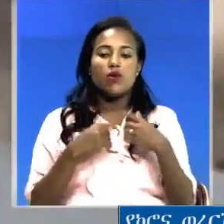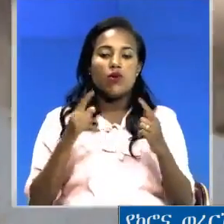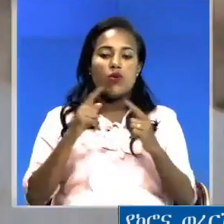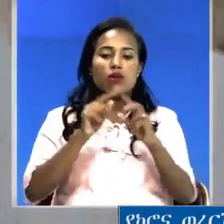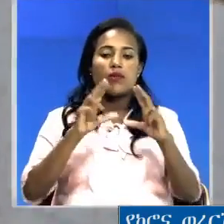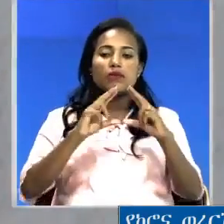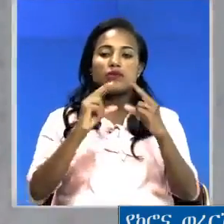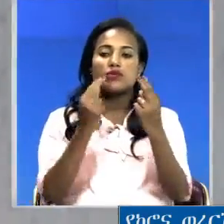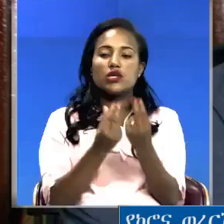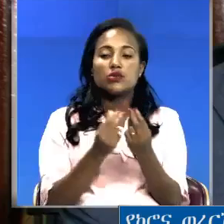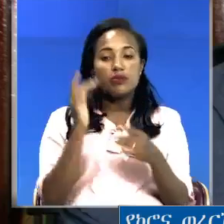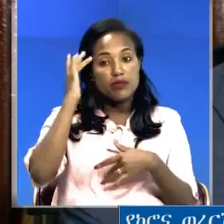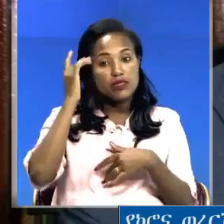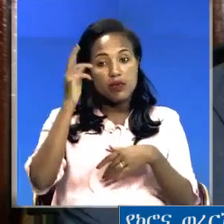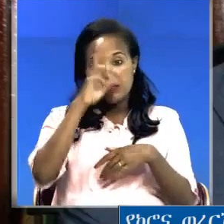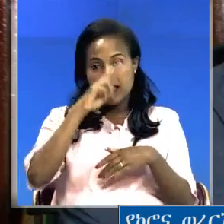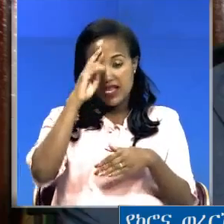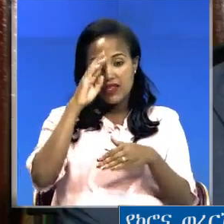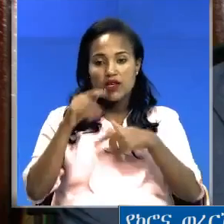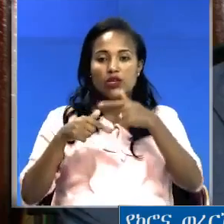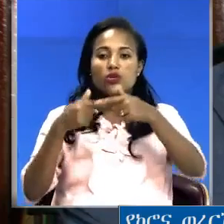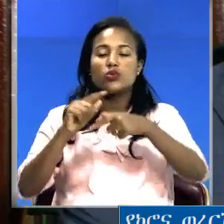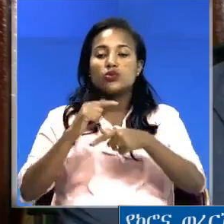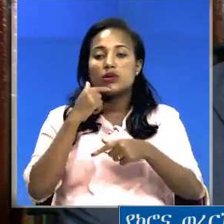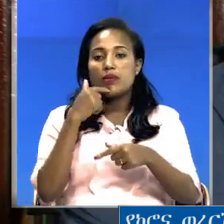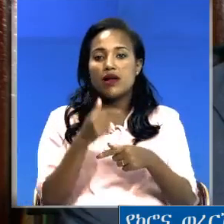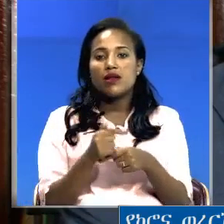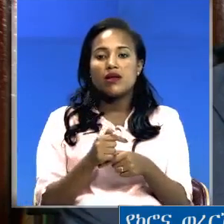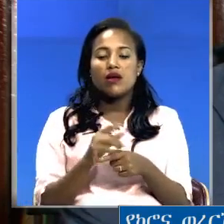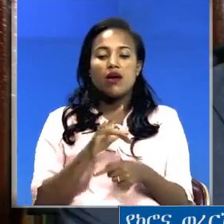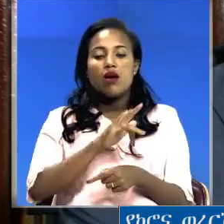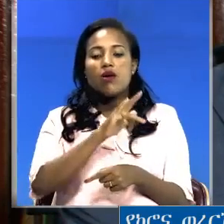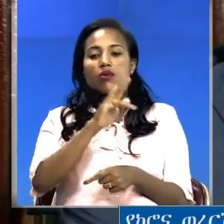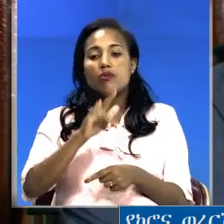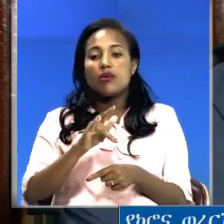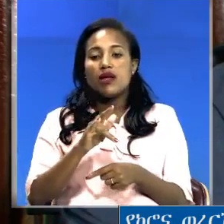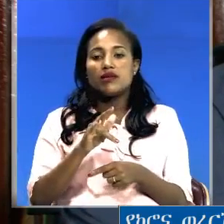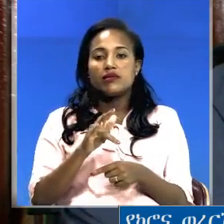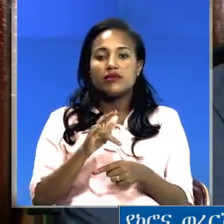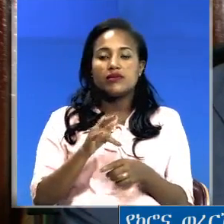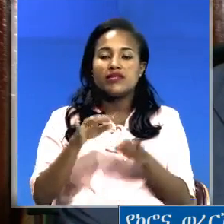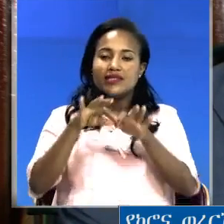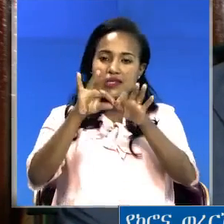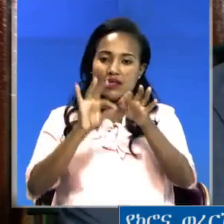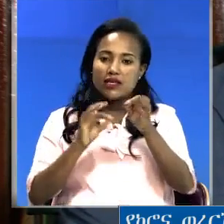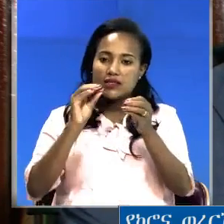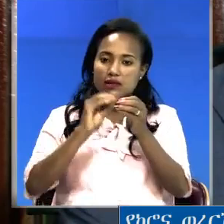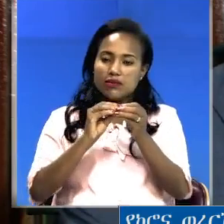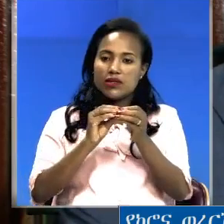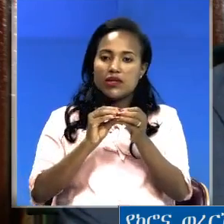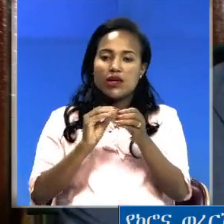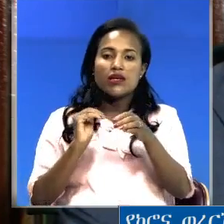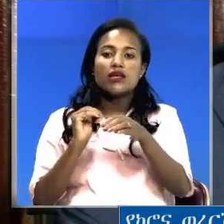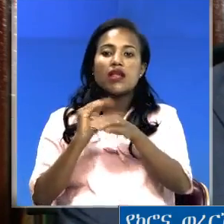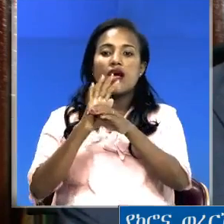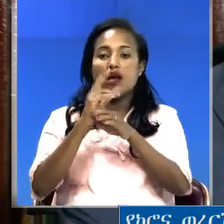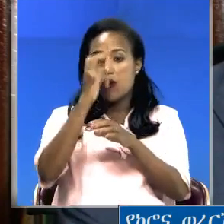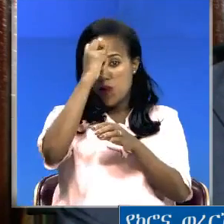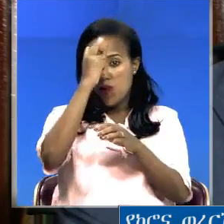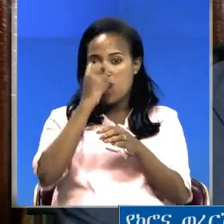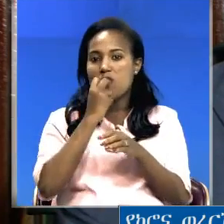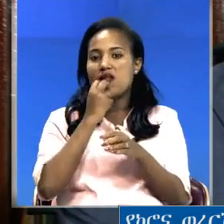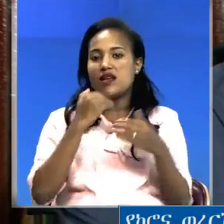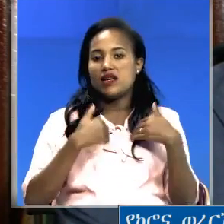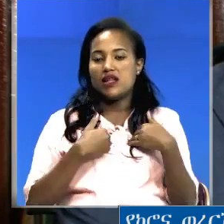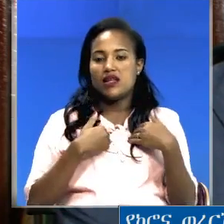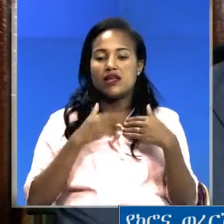የቤተሰቦቻቸውም በበሽታው ምክንያት ሂዱ ሲባልም አውሮፕላን ሳይቀር የአውሮፕላን ትኬት ሳይቀር ቆርጦ የሰደደ ወላጅ አለ። ስለዚህ